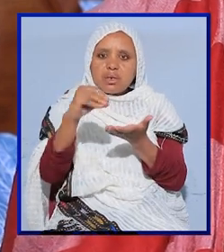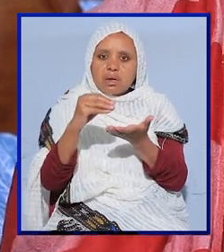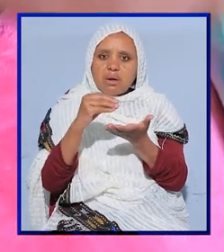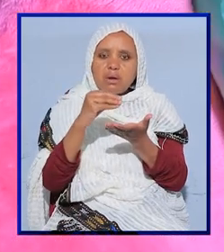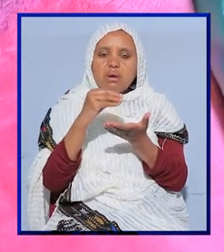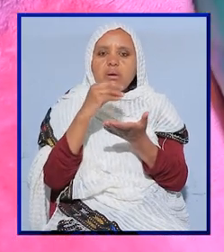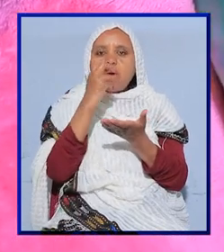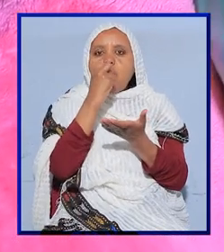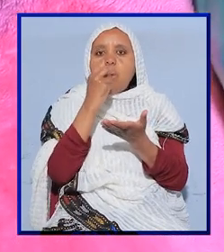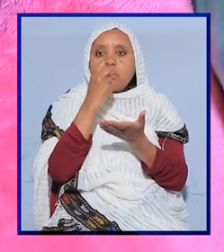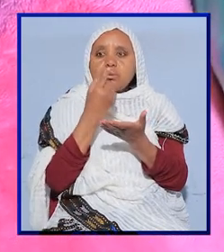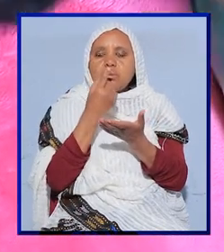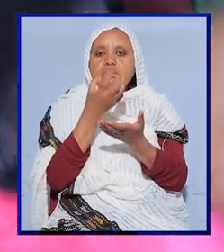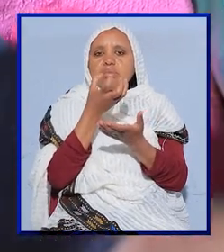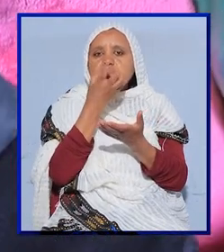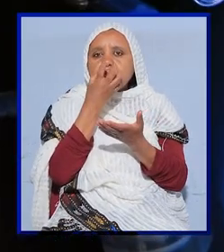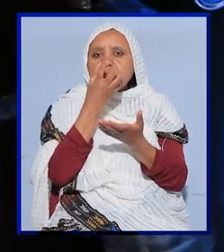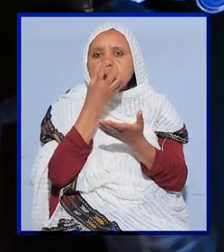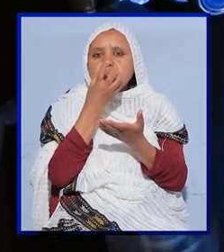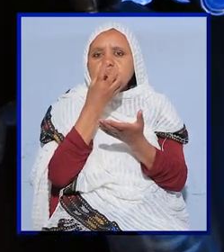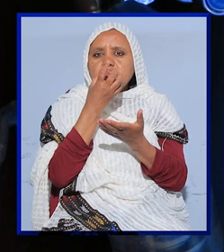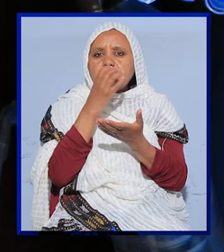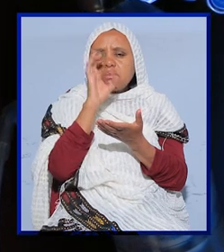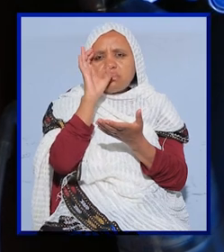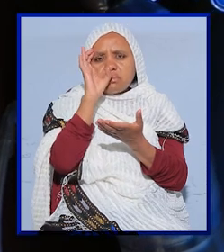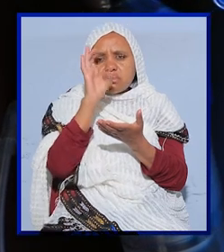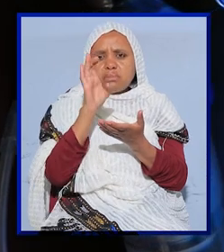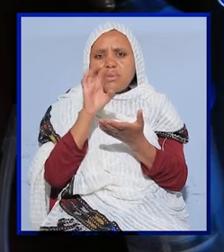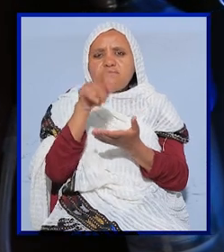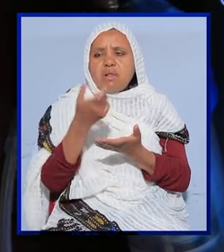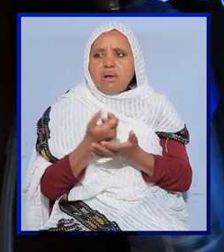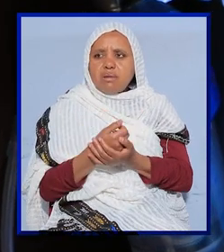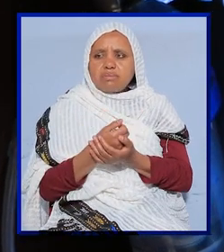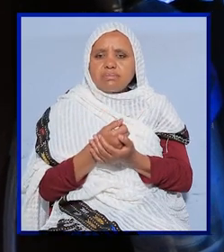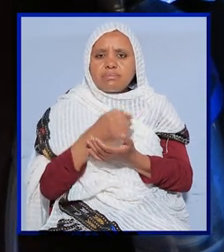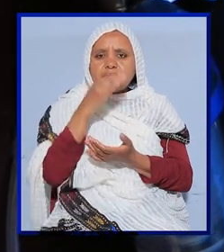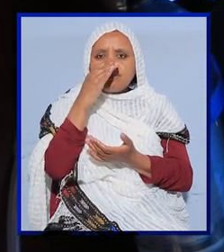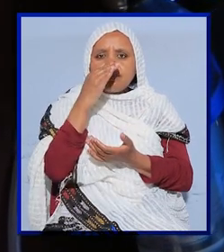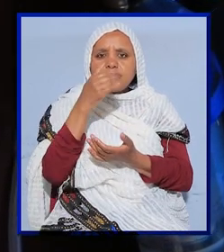ምናይ ትገዛለህ ኦክሲጅን ታስቦላለህ ኦክሲጅን እችን ለማስቦላት